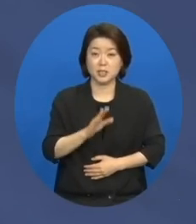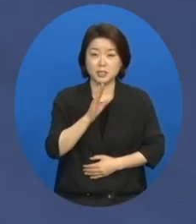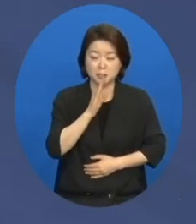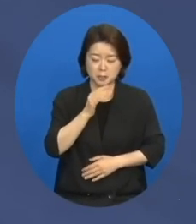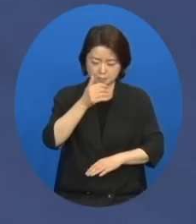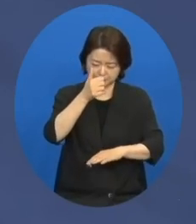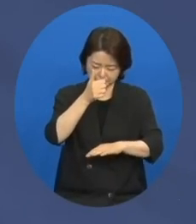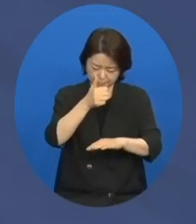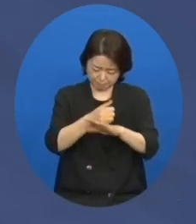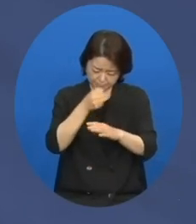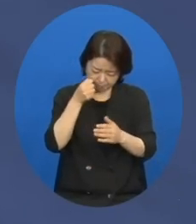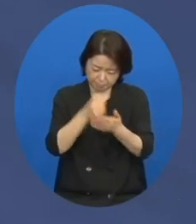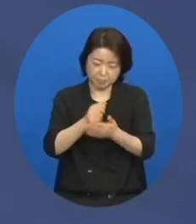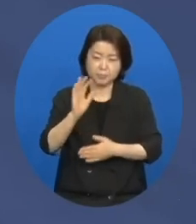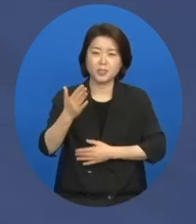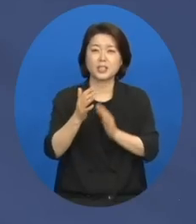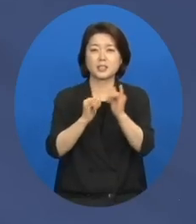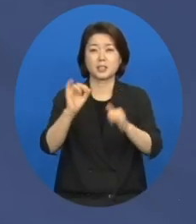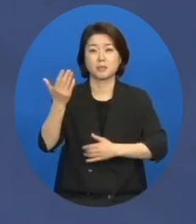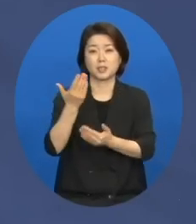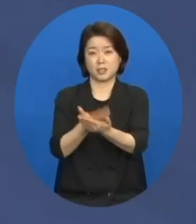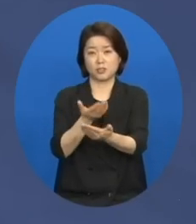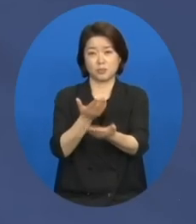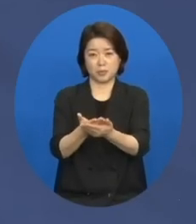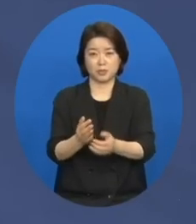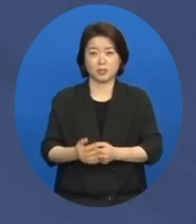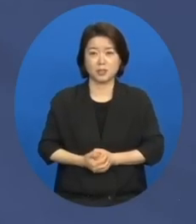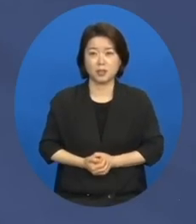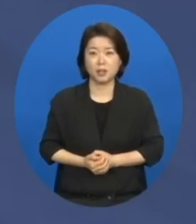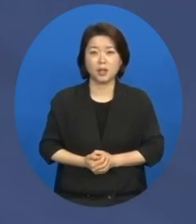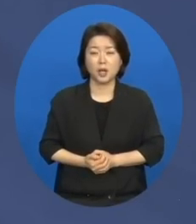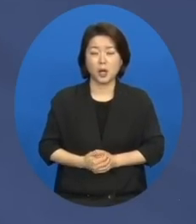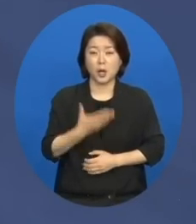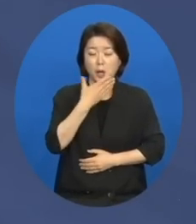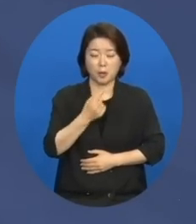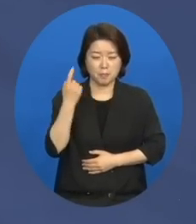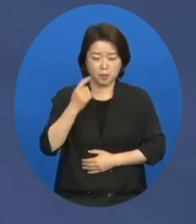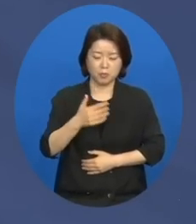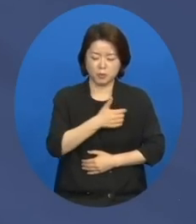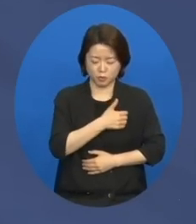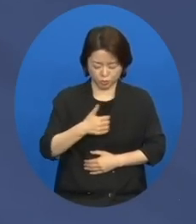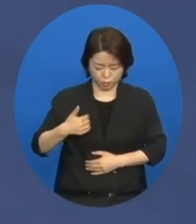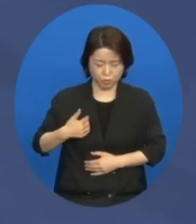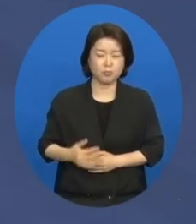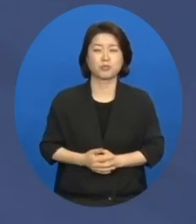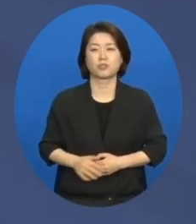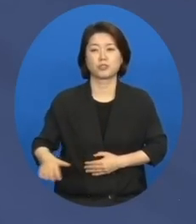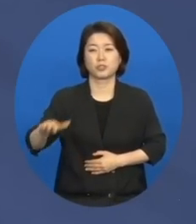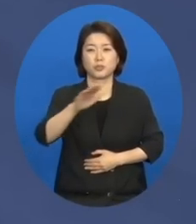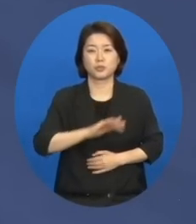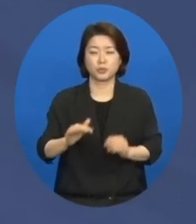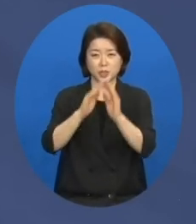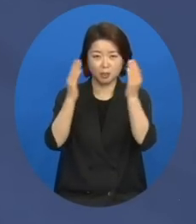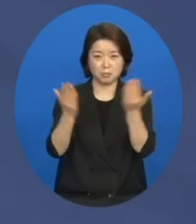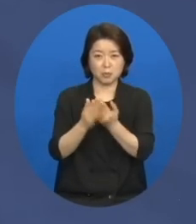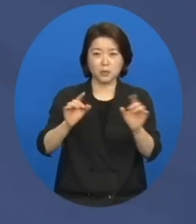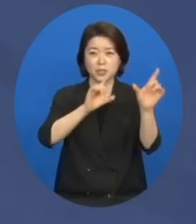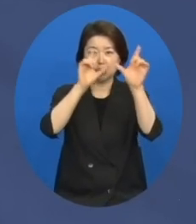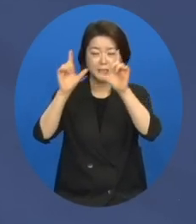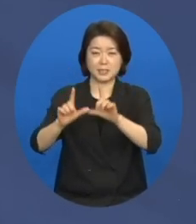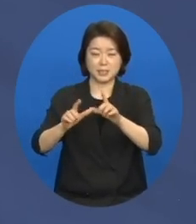결론난 사람이 되게 하여 주시옵소서. 복음으로 충분합니다. 우리의 모든 삶의